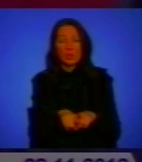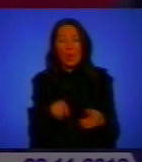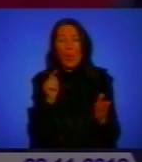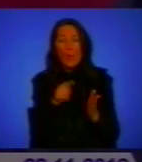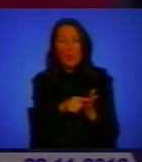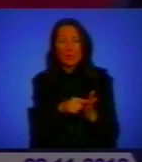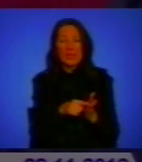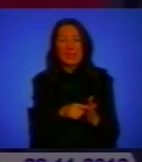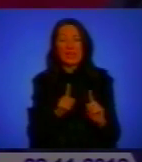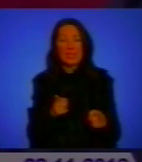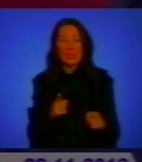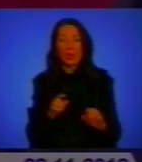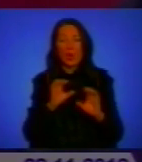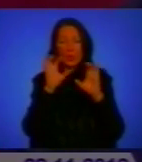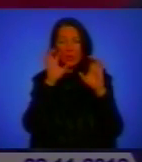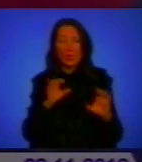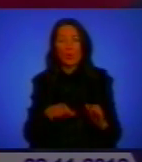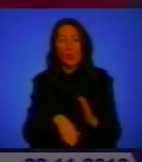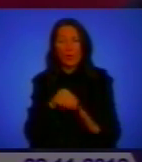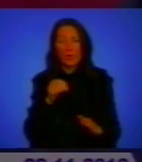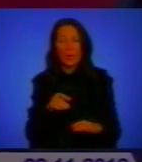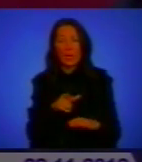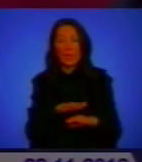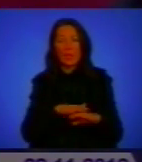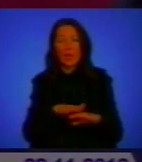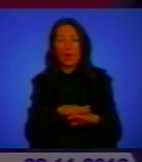пункти чинного закону про вибори народних депутатів, які